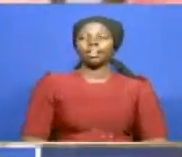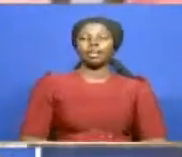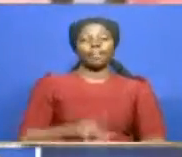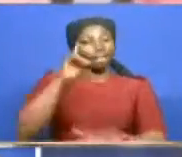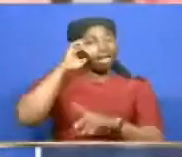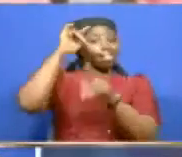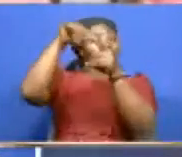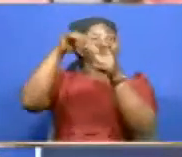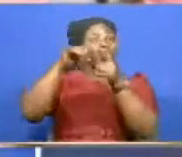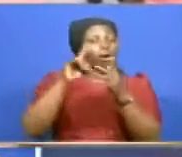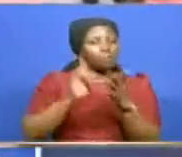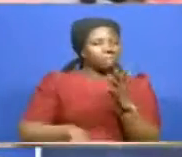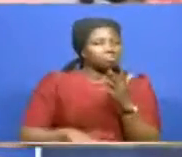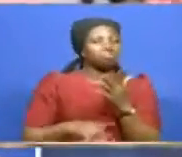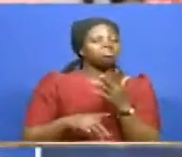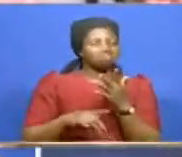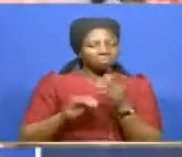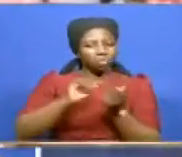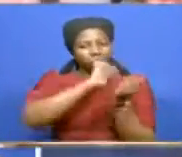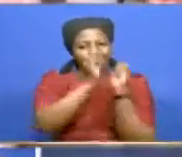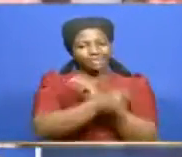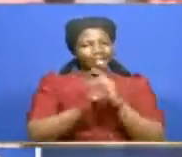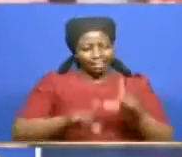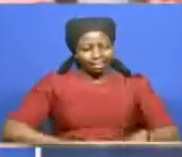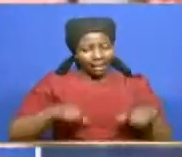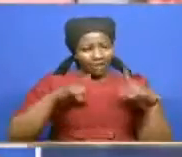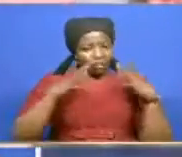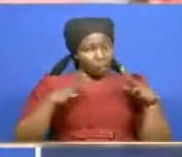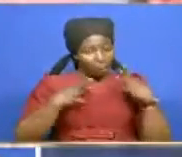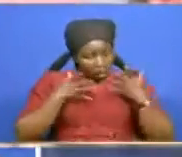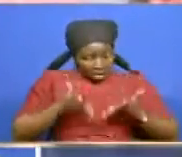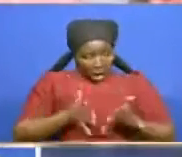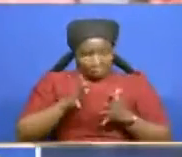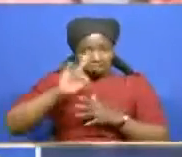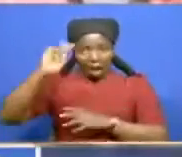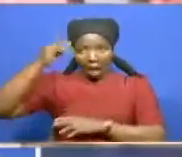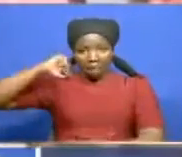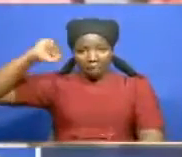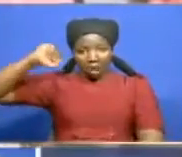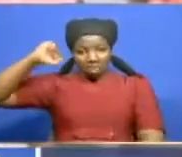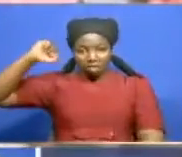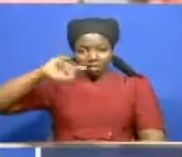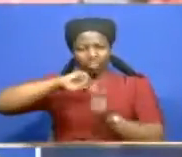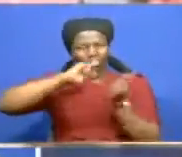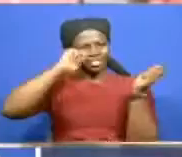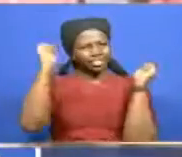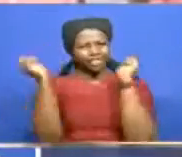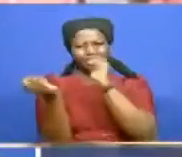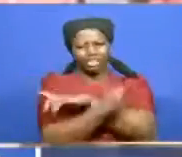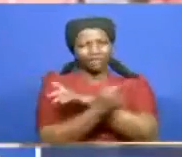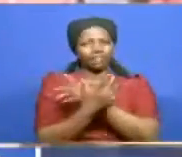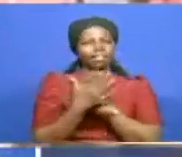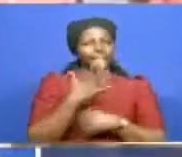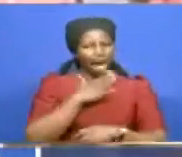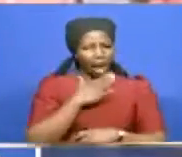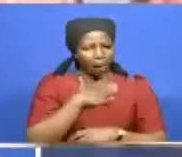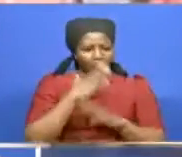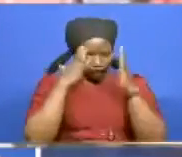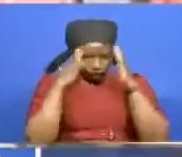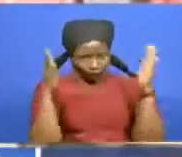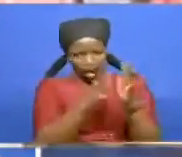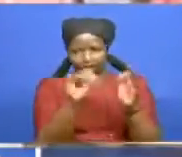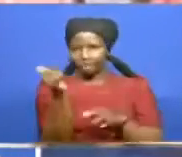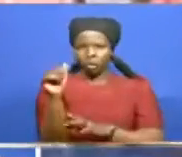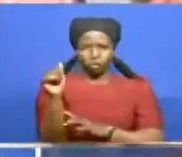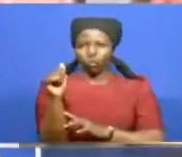of people. Ama sivyo? Sasa, siasa zetu za Kenya hazijabadilisha mwelekeo wetu, wala